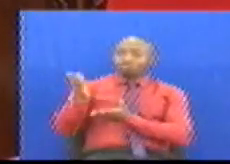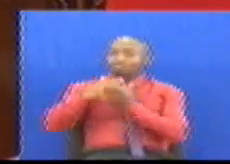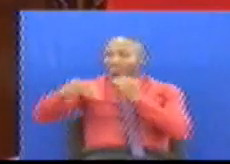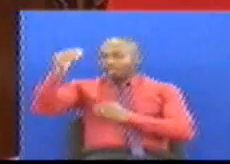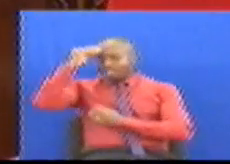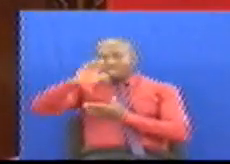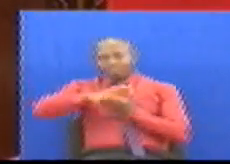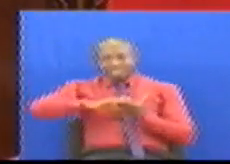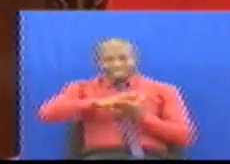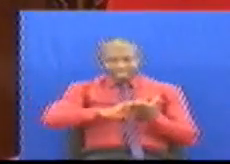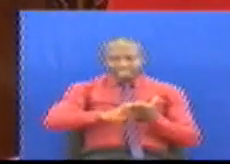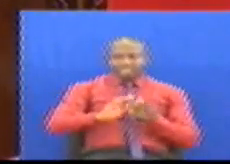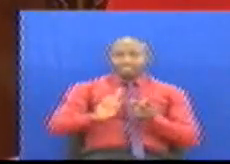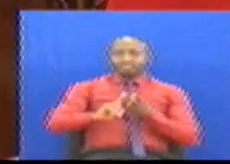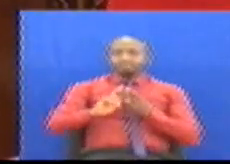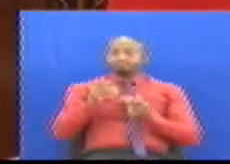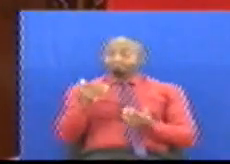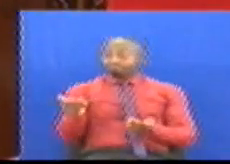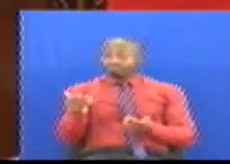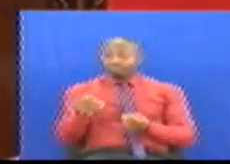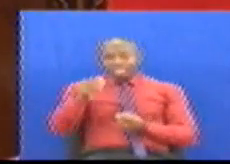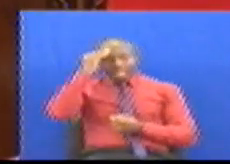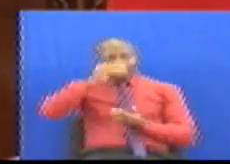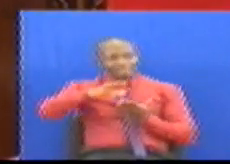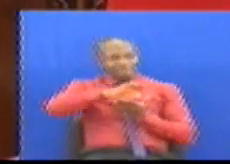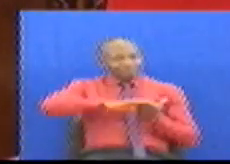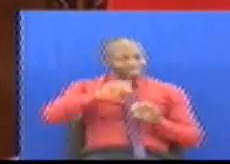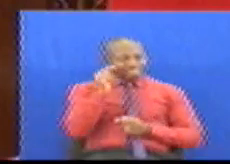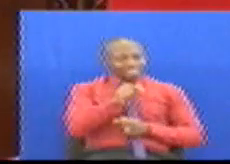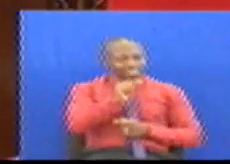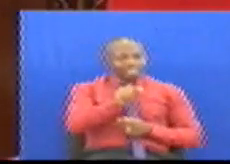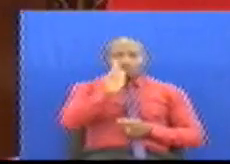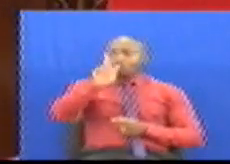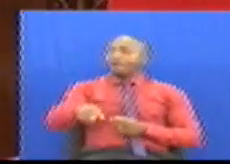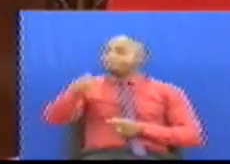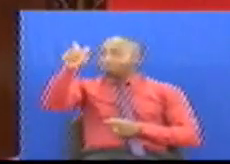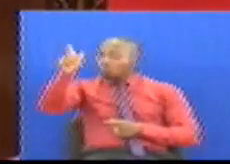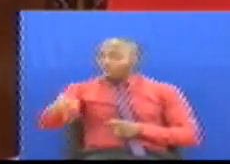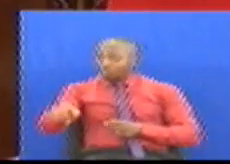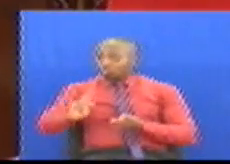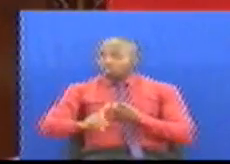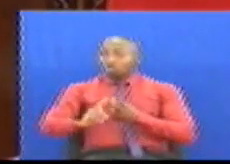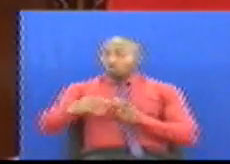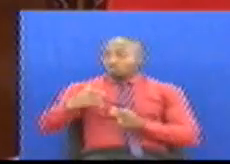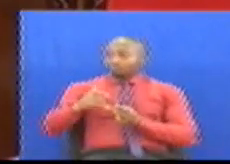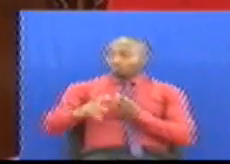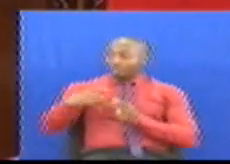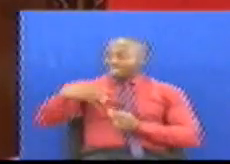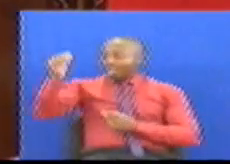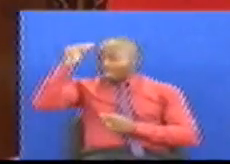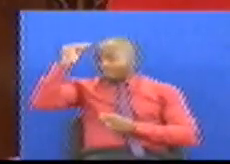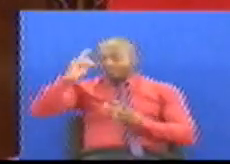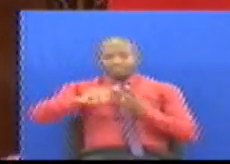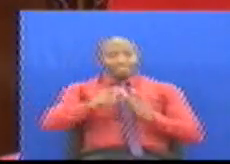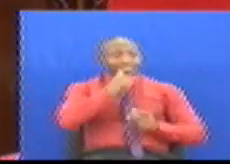hasa elimu ya msingi kwa elimu yake yote, kwa sababu elimu ya msingi pia kuna watu wa elimu ya wizara ya elimu wanahusika na TAMISEMI